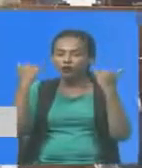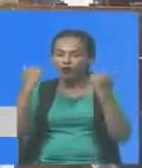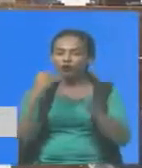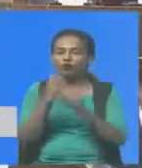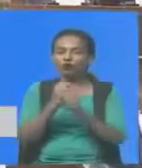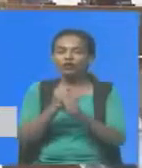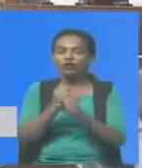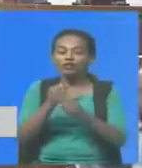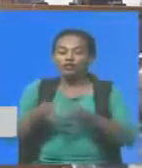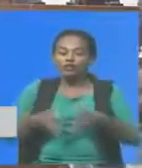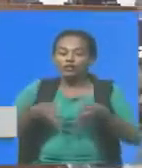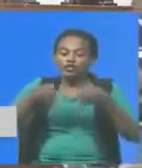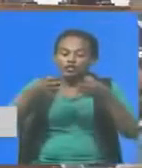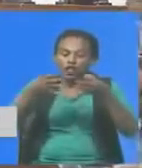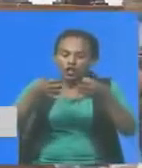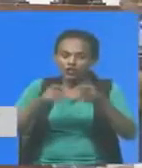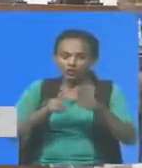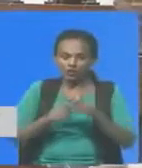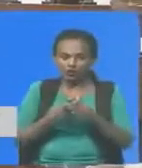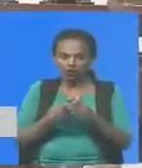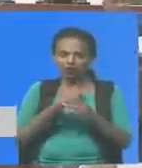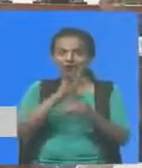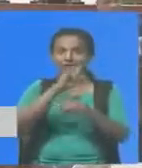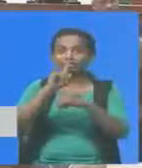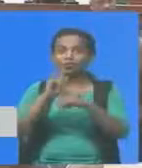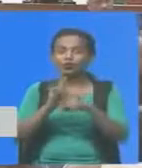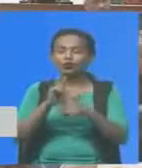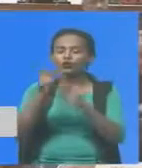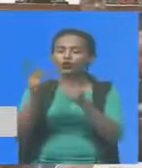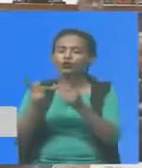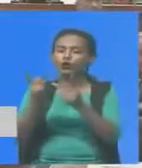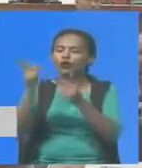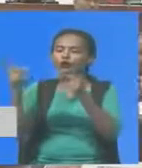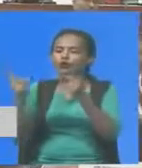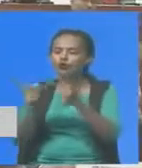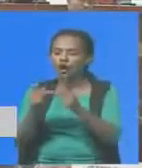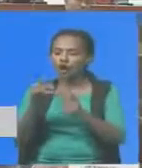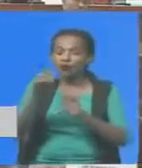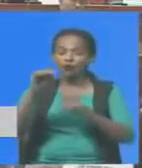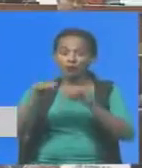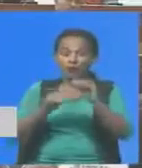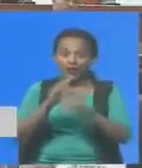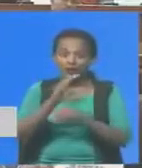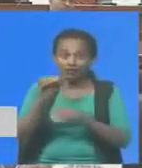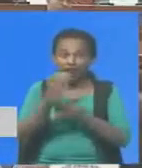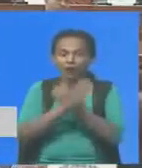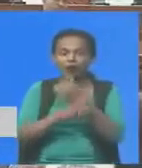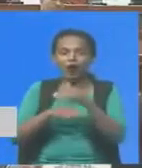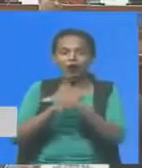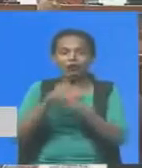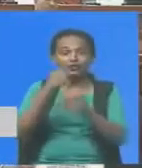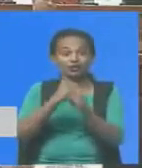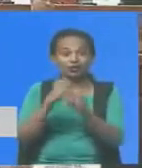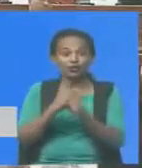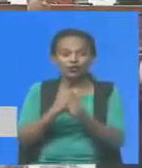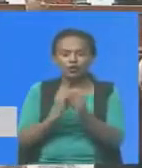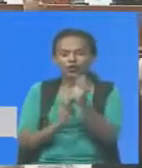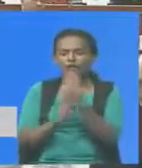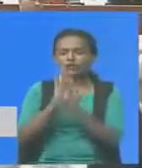መሸጋገር ጀምሯል። የዜጎች ከቦታ ቦታ የመንቀሳቀስና በሀገር ሰርቶ የመልጸግ መብትን